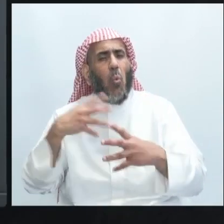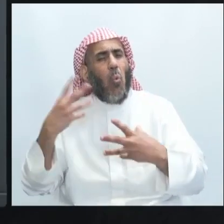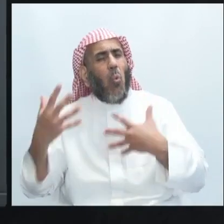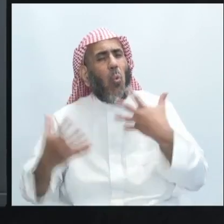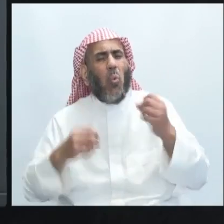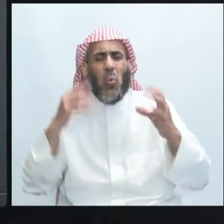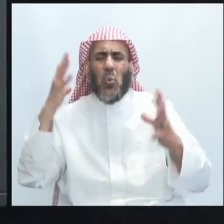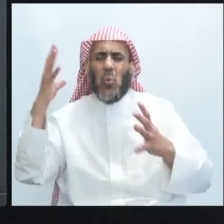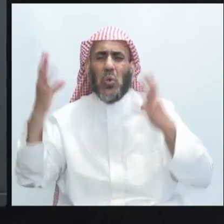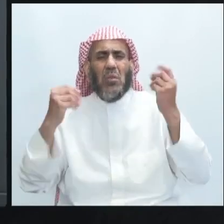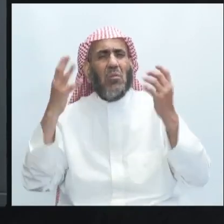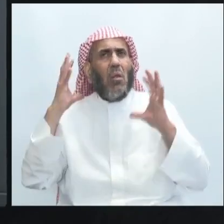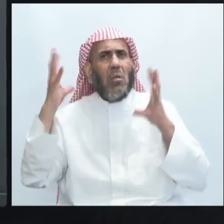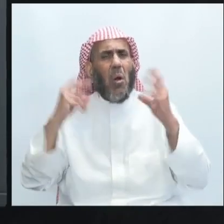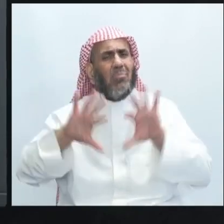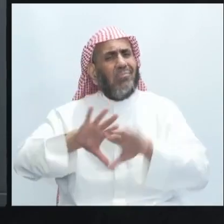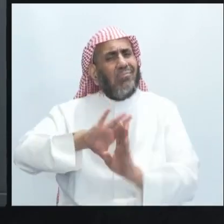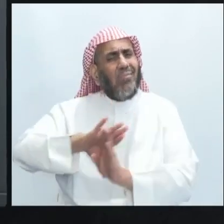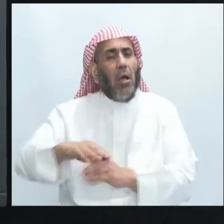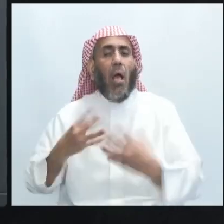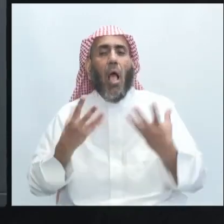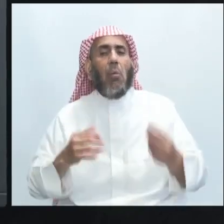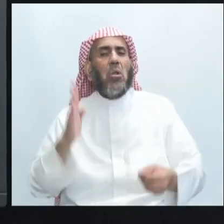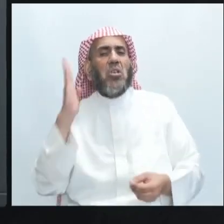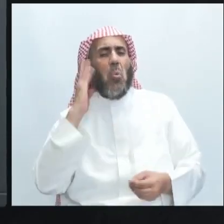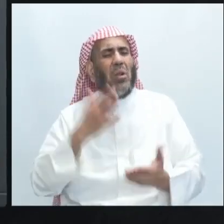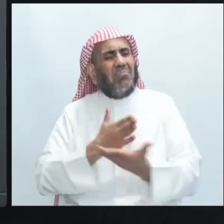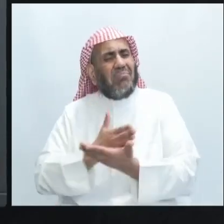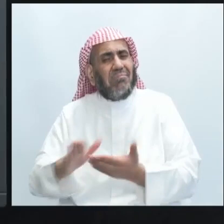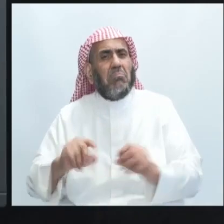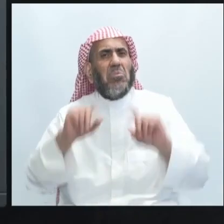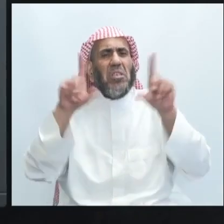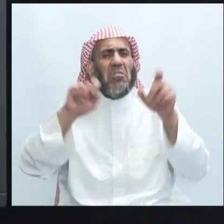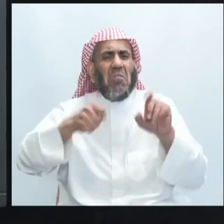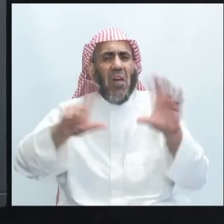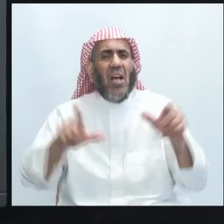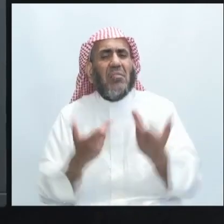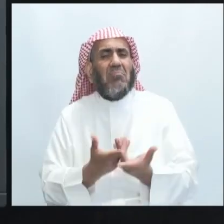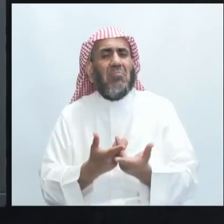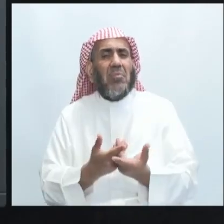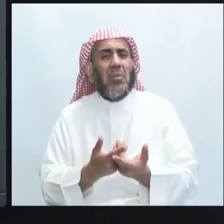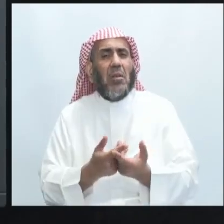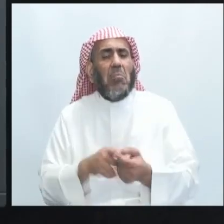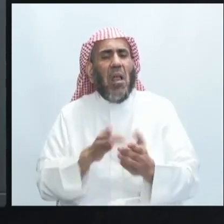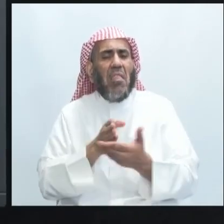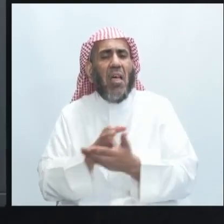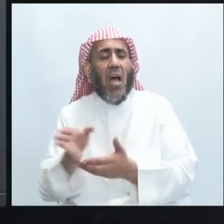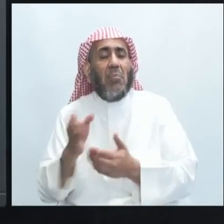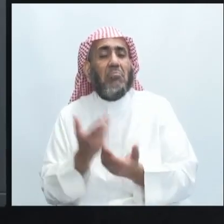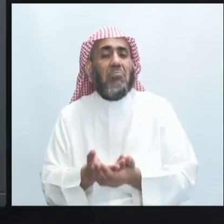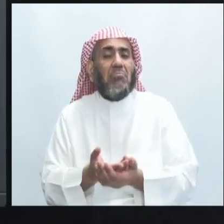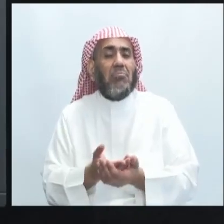عن جميع ما يشتت الانتباه من اجهزه الجوال من التلفاز من ال الذهاب